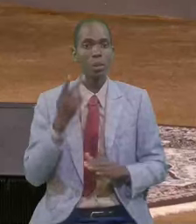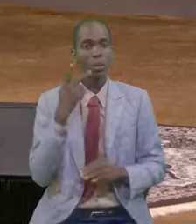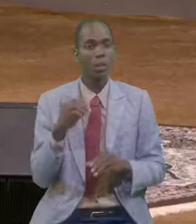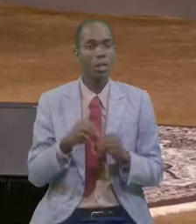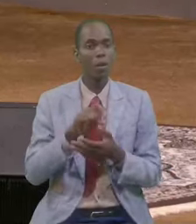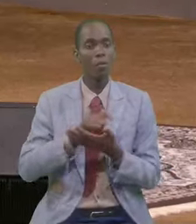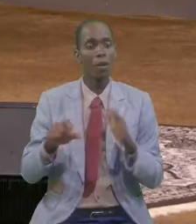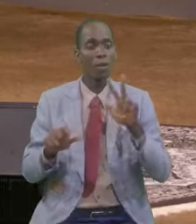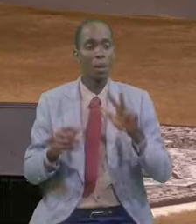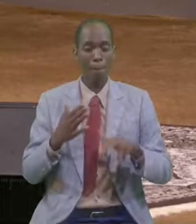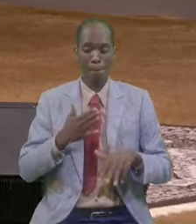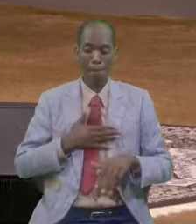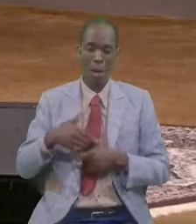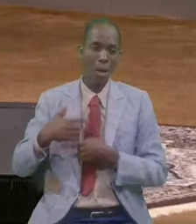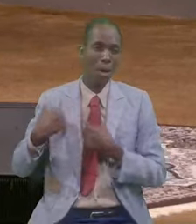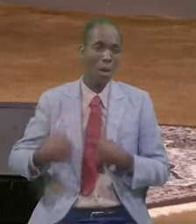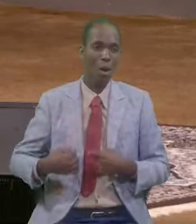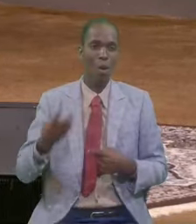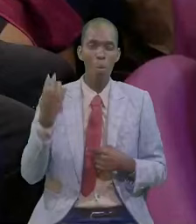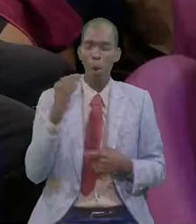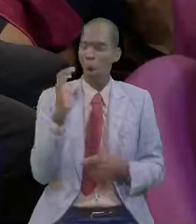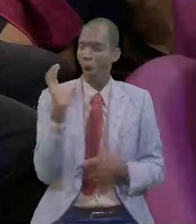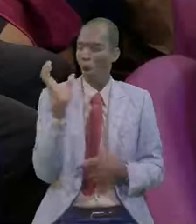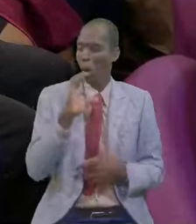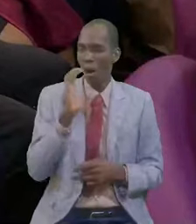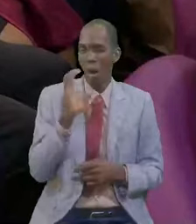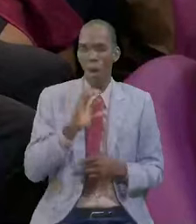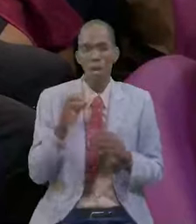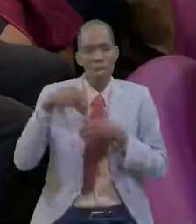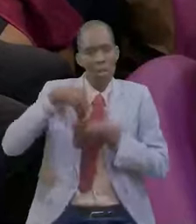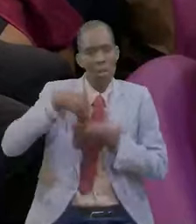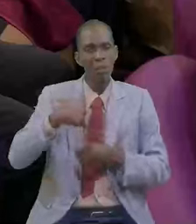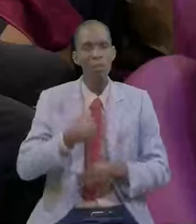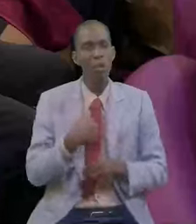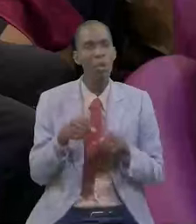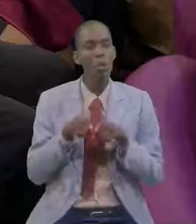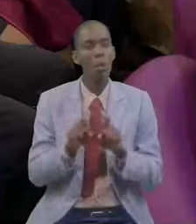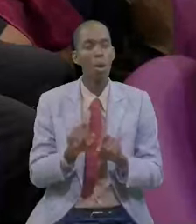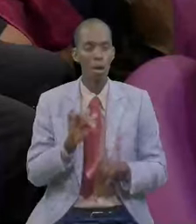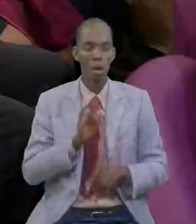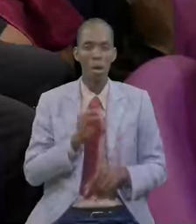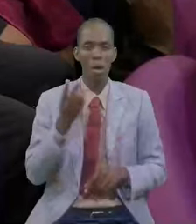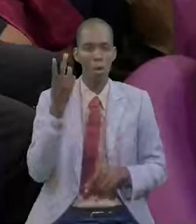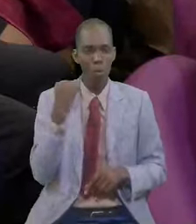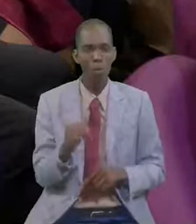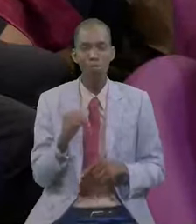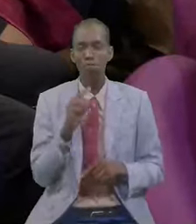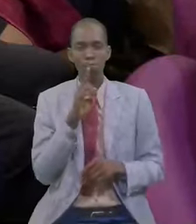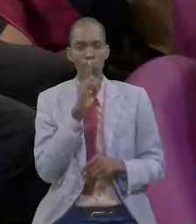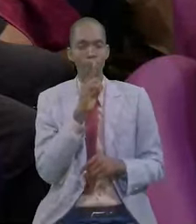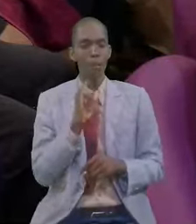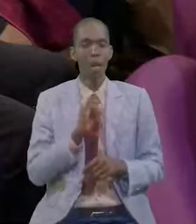que je me suis tué, quoique malheureux, et ma douleur n'était pas moins vive. Mon cœur brûlait au-dedans de moi. Un